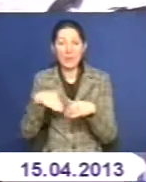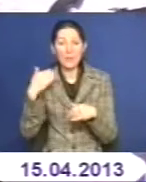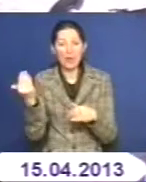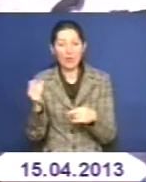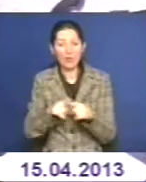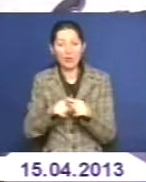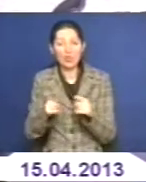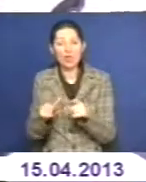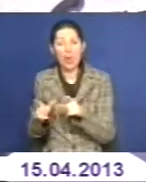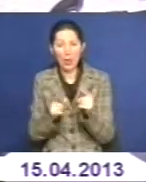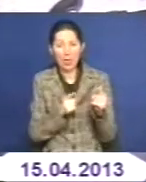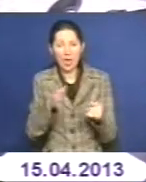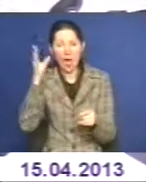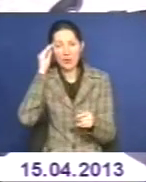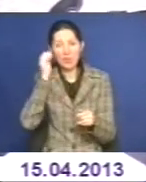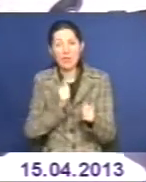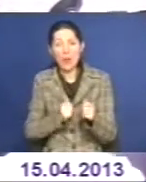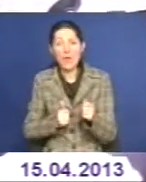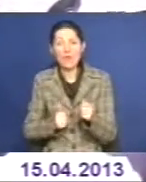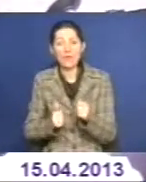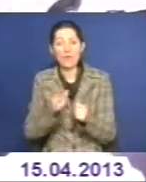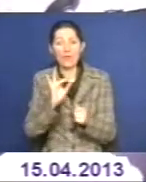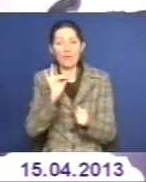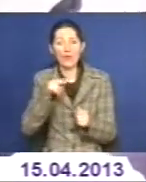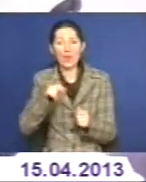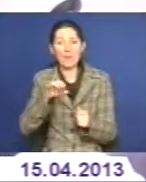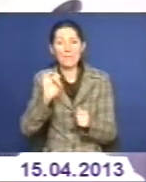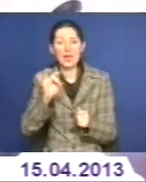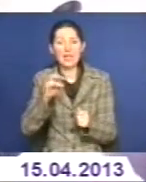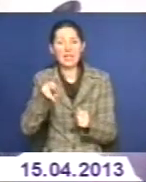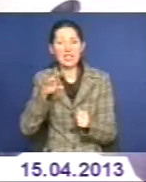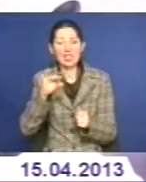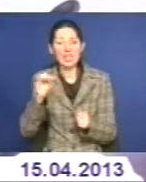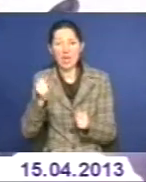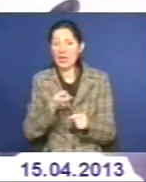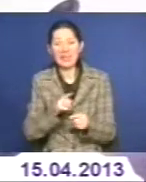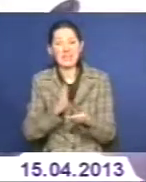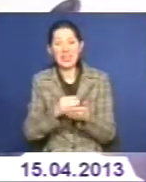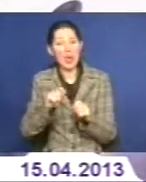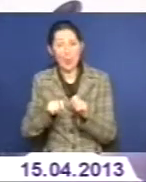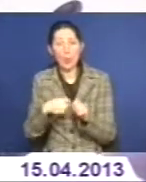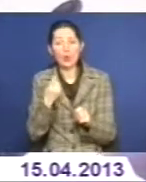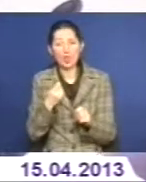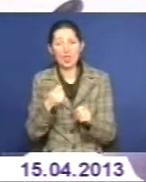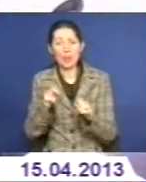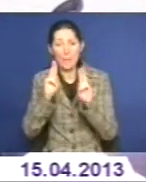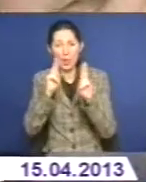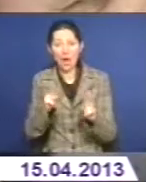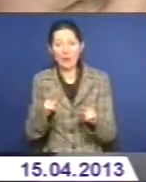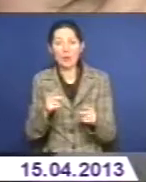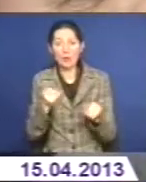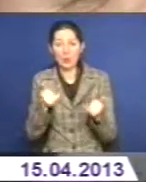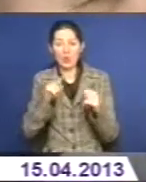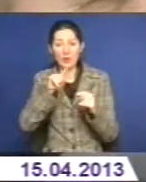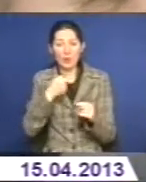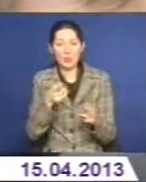швидше поїхала, це вважається випередженням, що не є порушенням правил дорожнього руху по теперішніх вимогах.